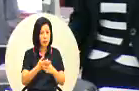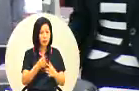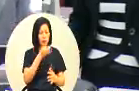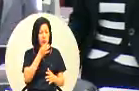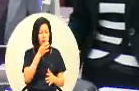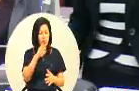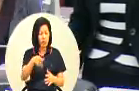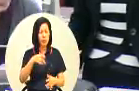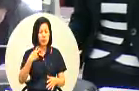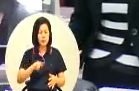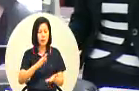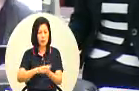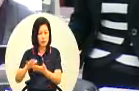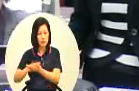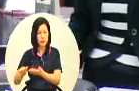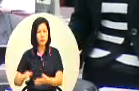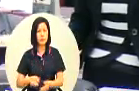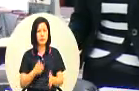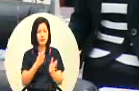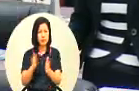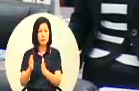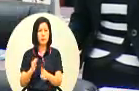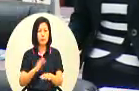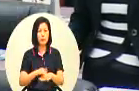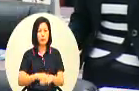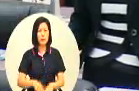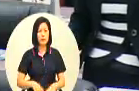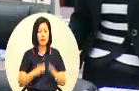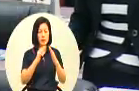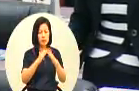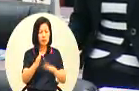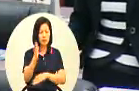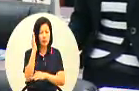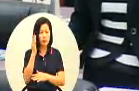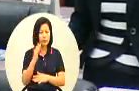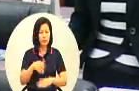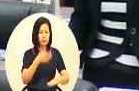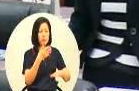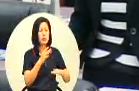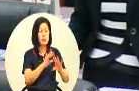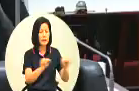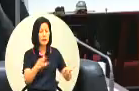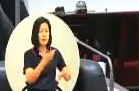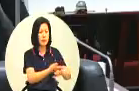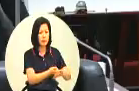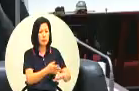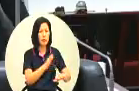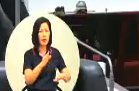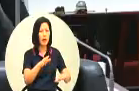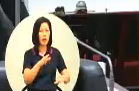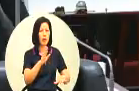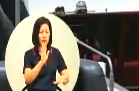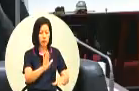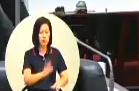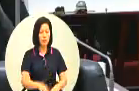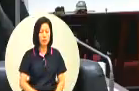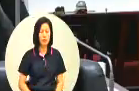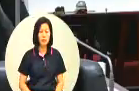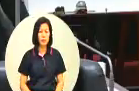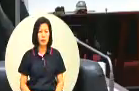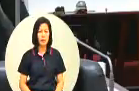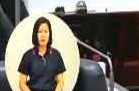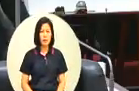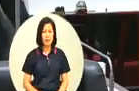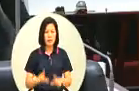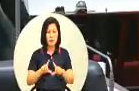谢。 好，市长，我已经查询过了，我们市府还有其他的闲置空间。第二个，民间我们的大爵士的庙方也